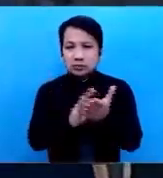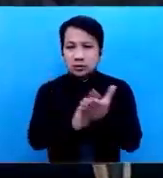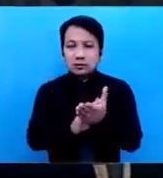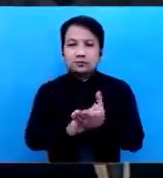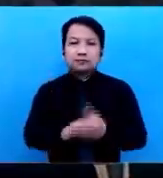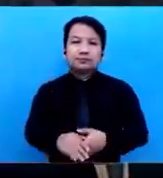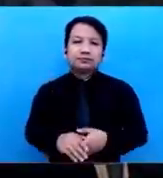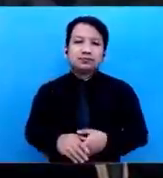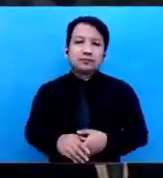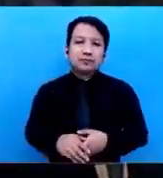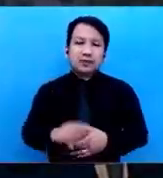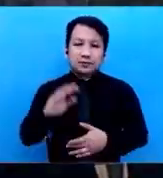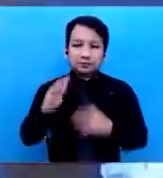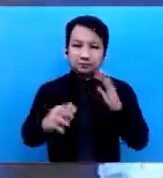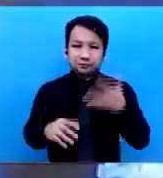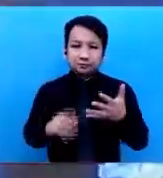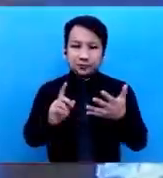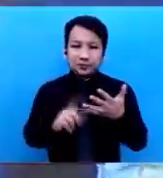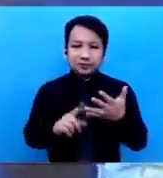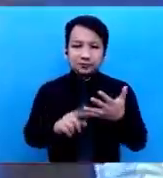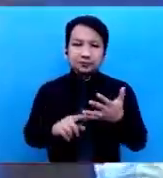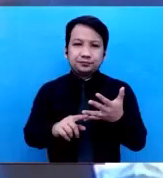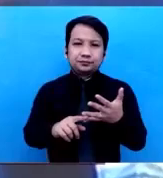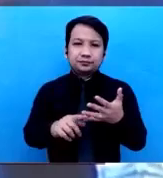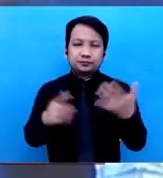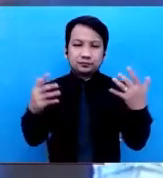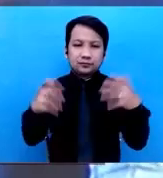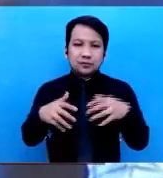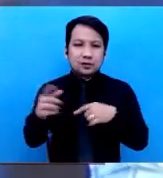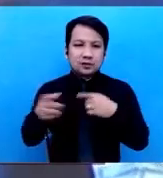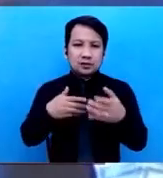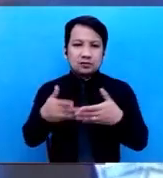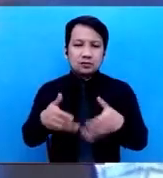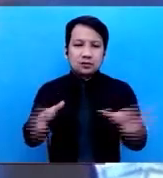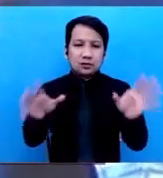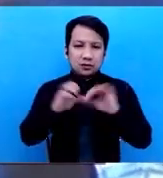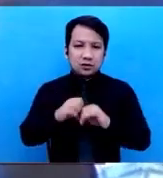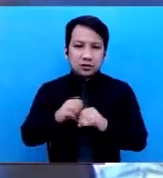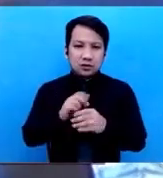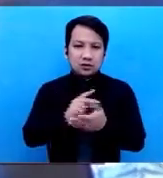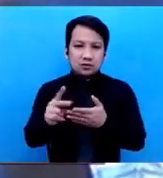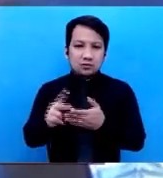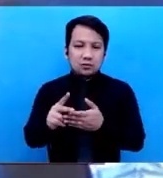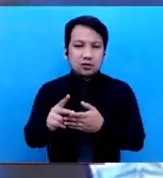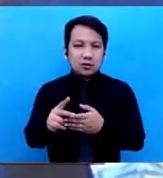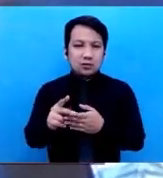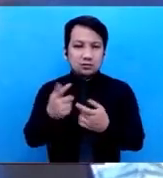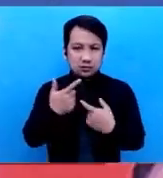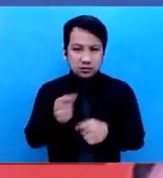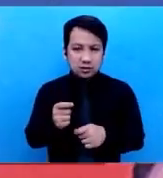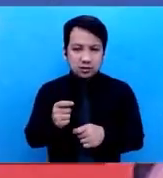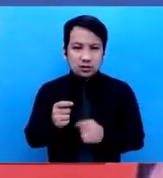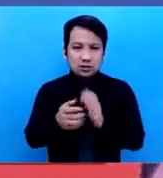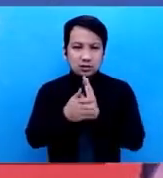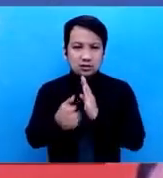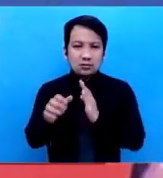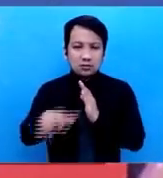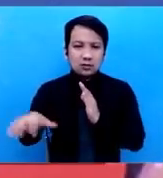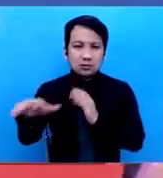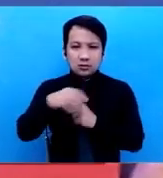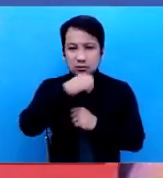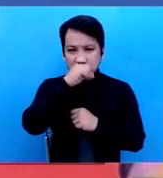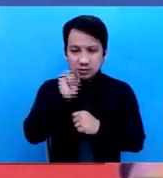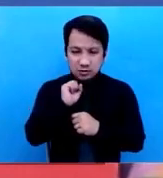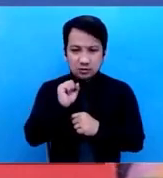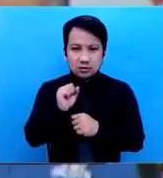Bagamat panglima sa mga survey si Senator Ping Lacson, hindi raw nawawala ng pag-asa. Tiwala siya sa kakayahan niya at ng running mate na si Senate President